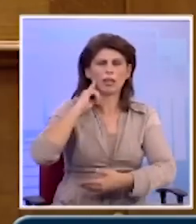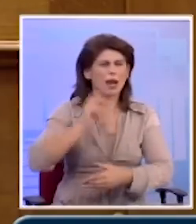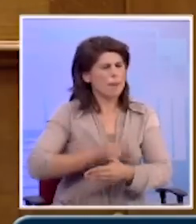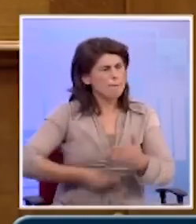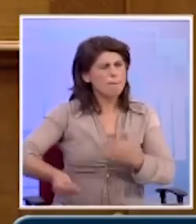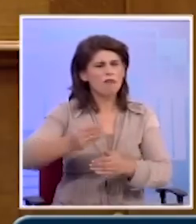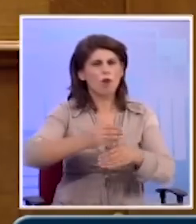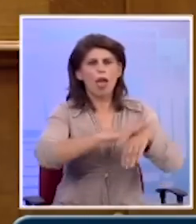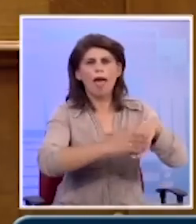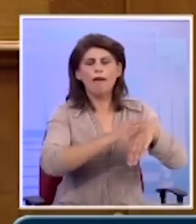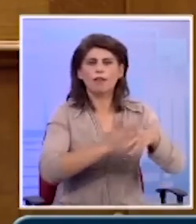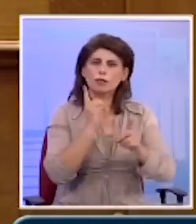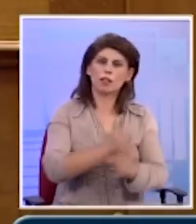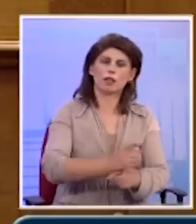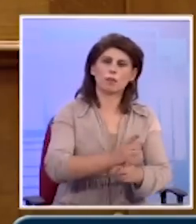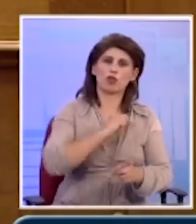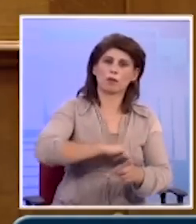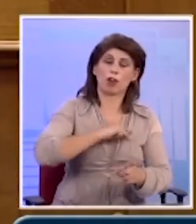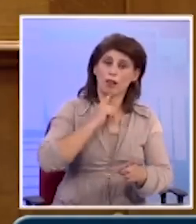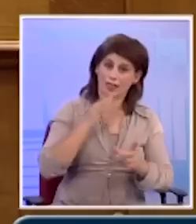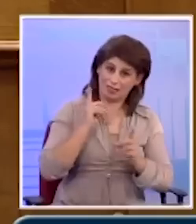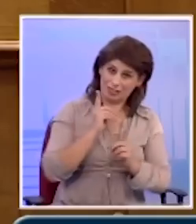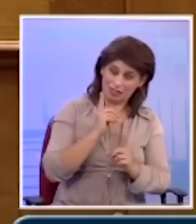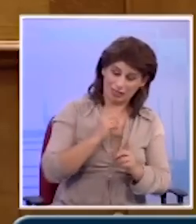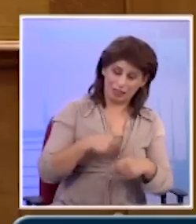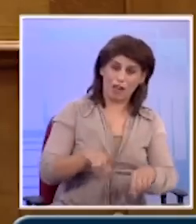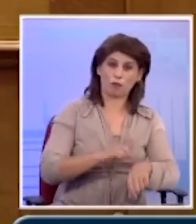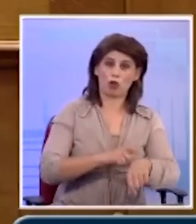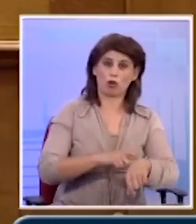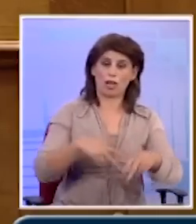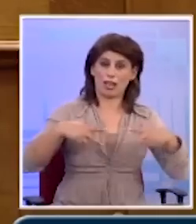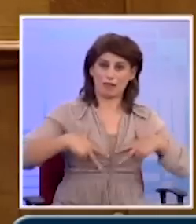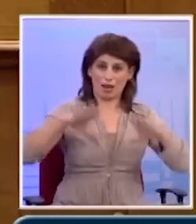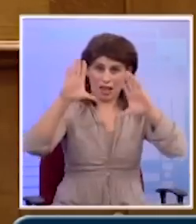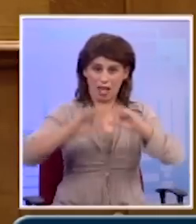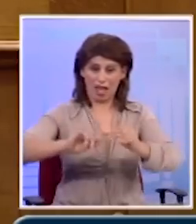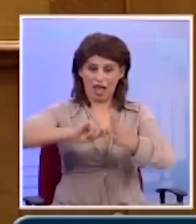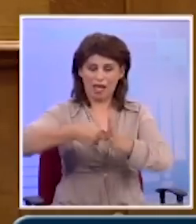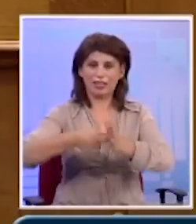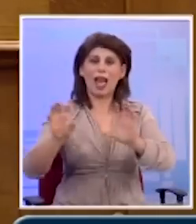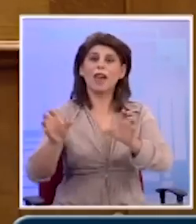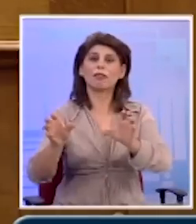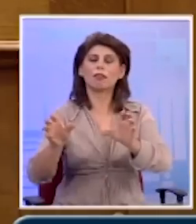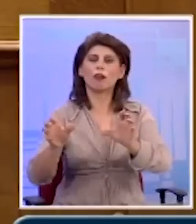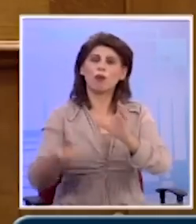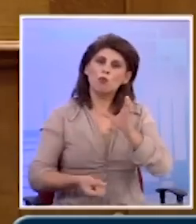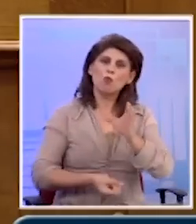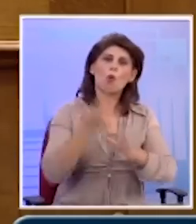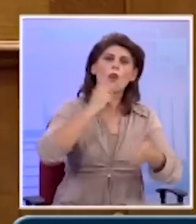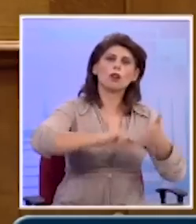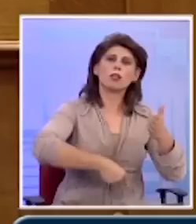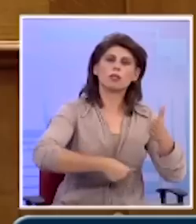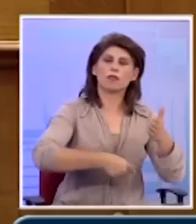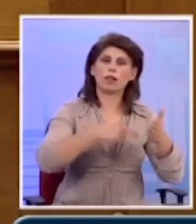συγκεκριμένων συμφερόντων, διότι την ίδια στιγμή που η κυβέρνηση έκλεινε την ΕΡΤ, μια νέα